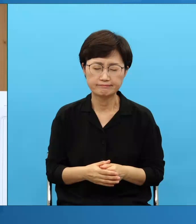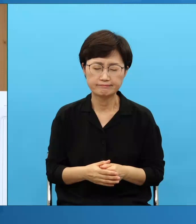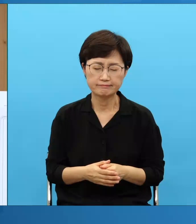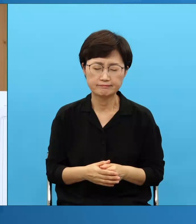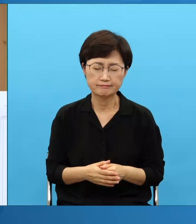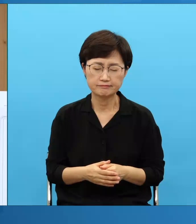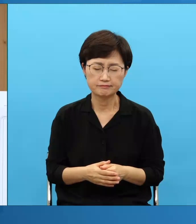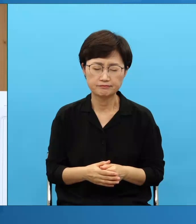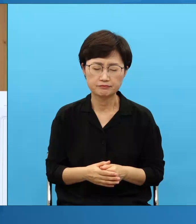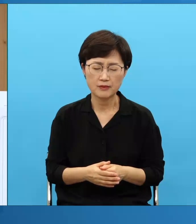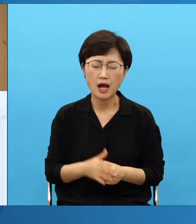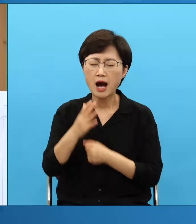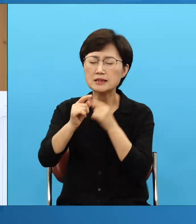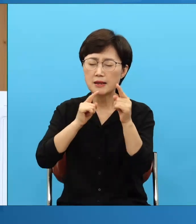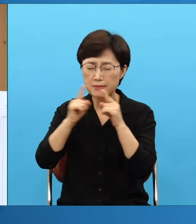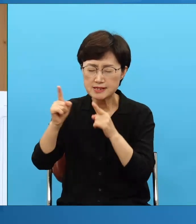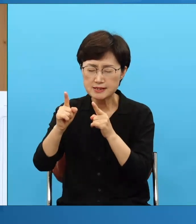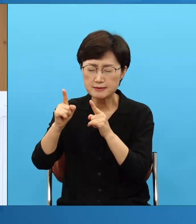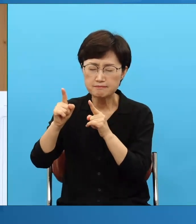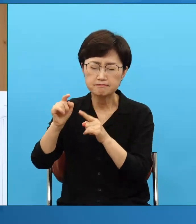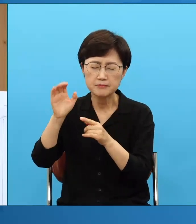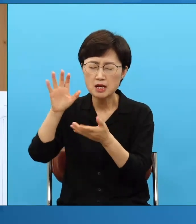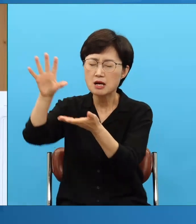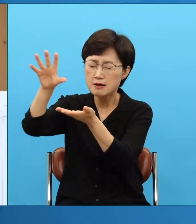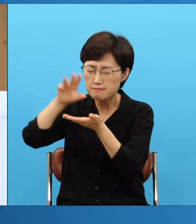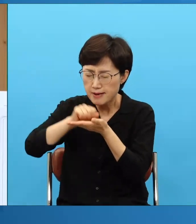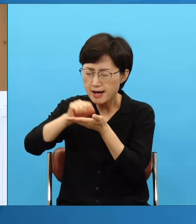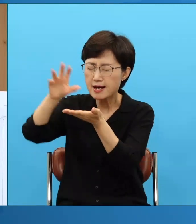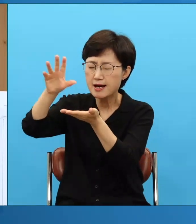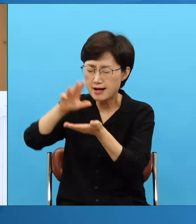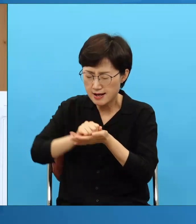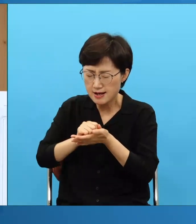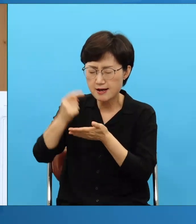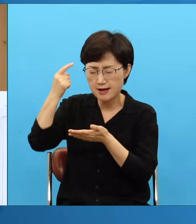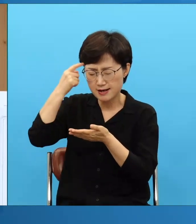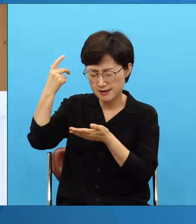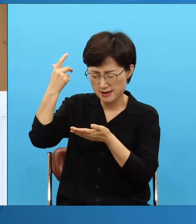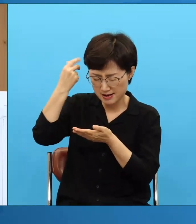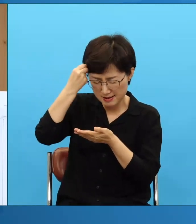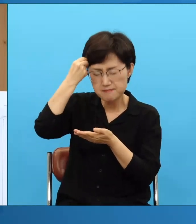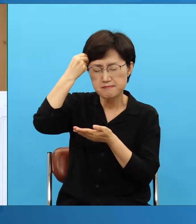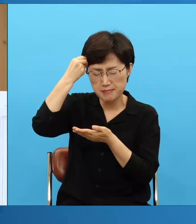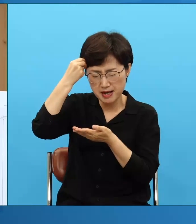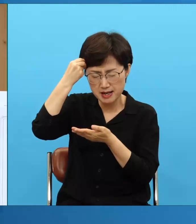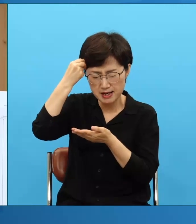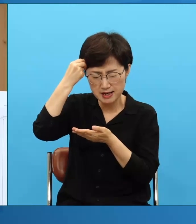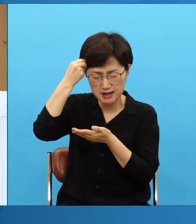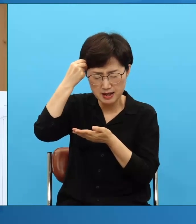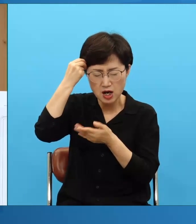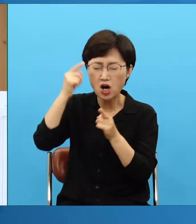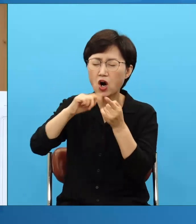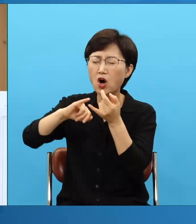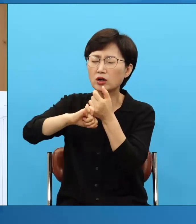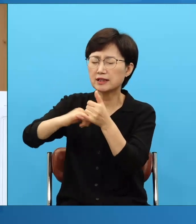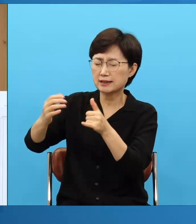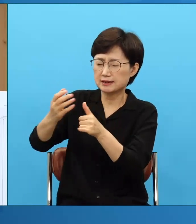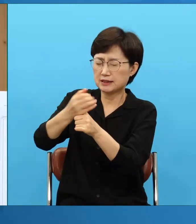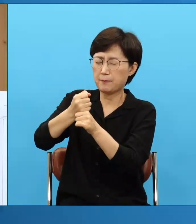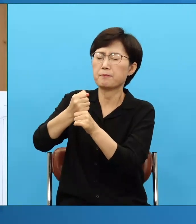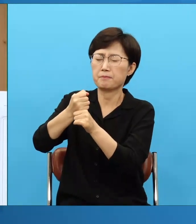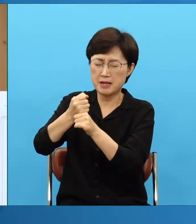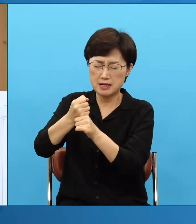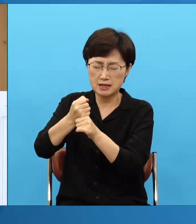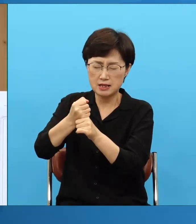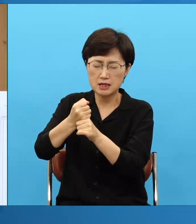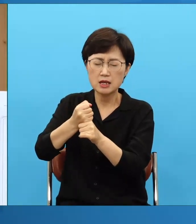age. 주시는 말씀이 각인되고 뿌리 내려 언약을 보는 영안을 열어주사 삶 속에서 말씀 성취의 응답을 누리게 하시옵소서.